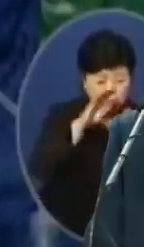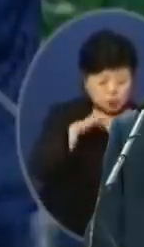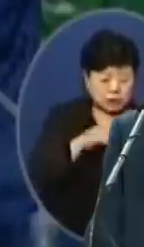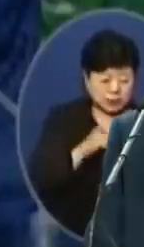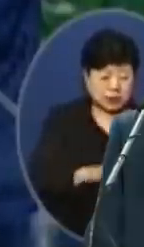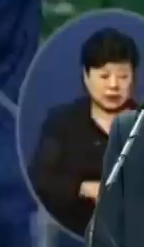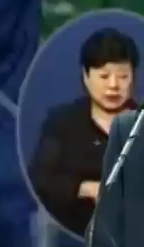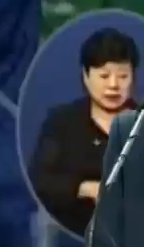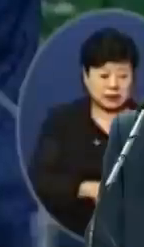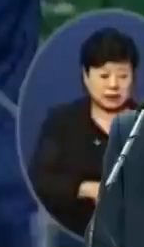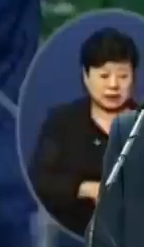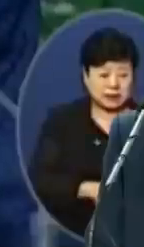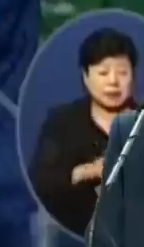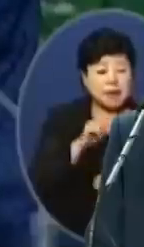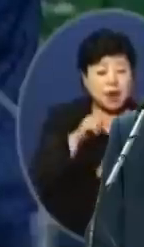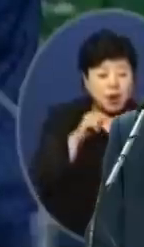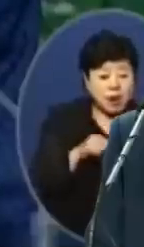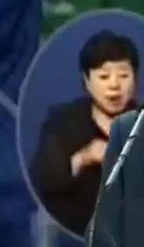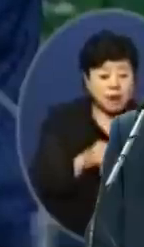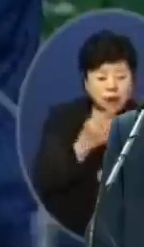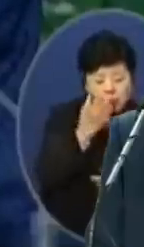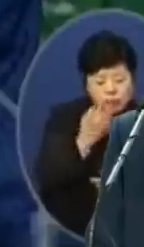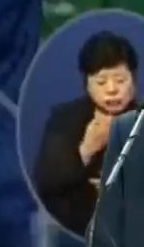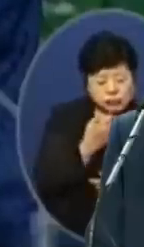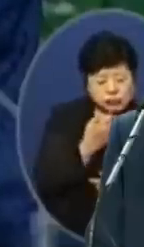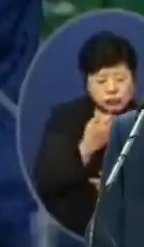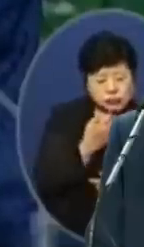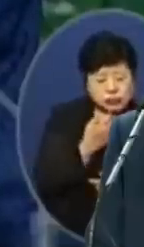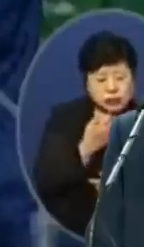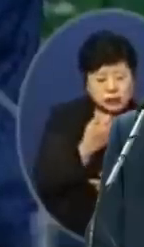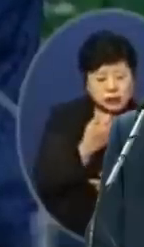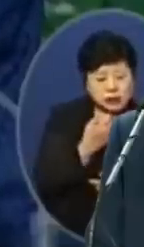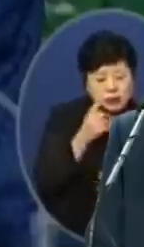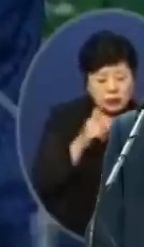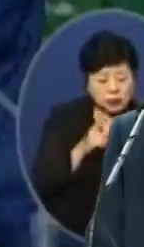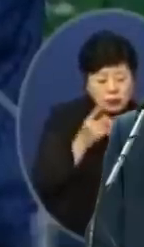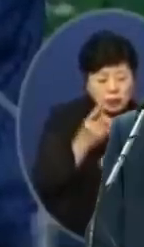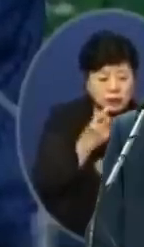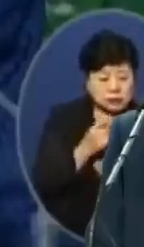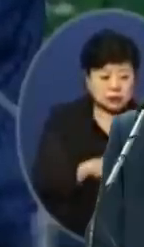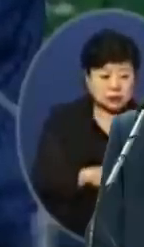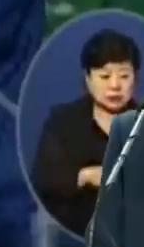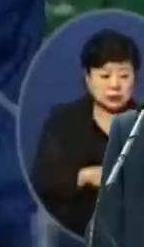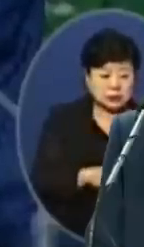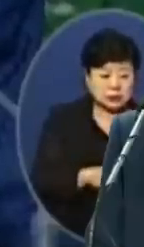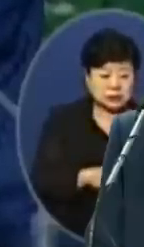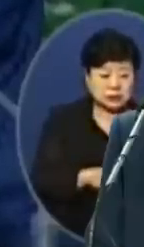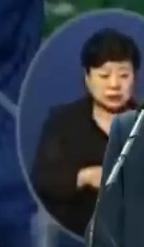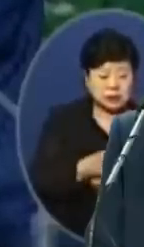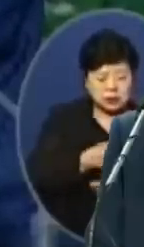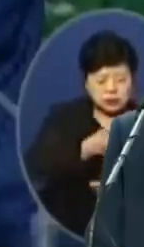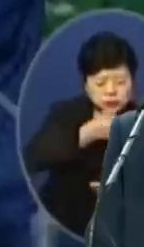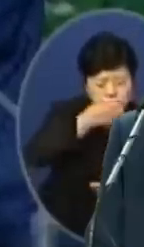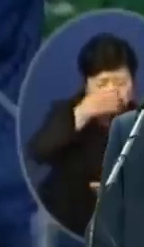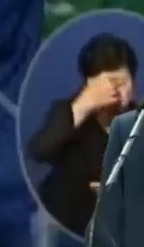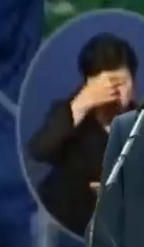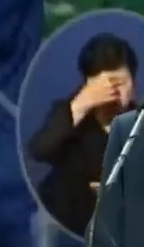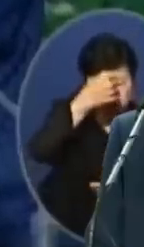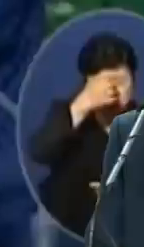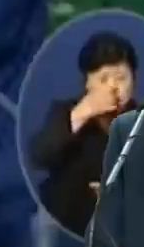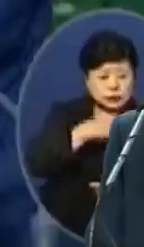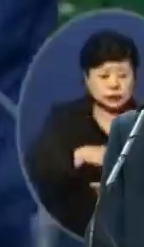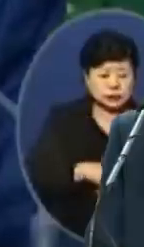했거든요. 마음의 우울한 모습을 가지고 와서 내가 지방에 꿈을 꾸었는데요. 그런데